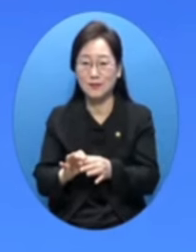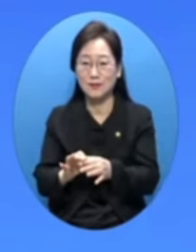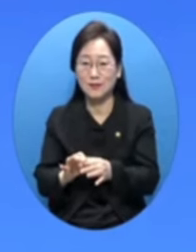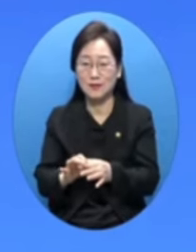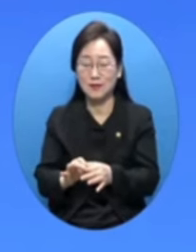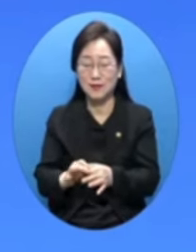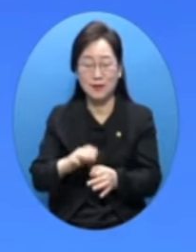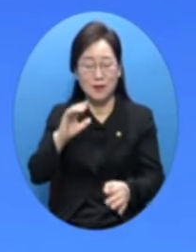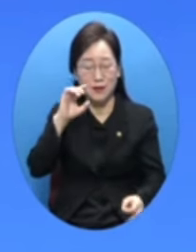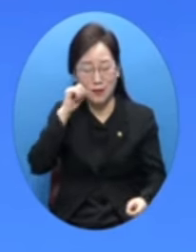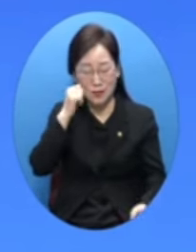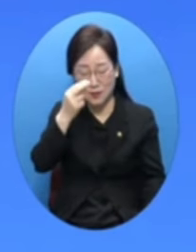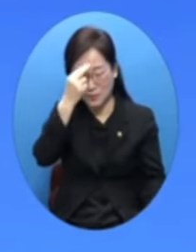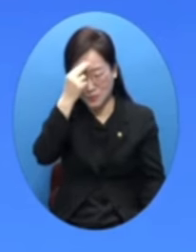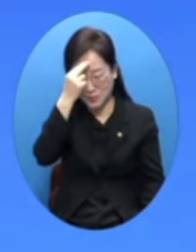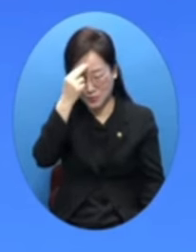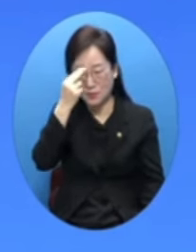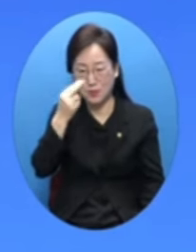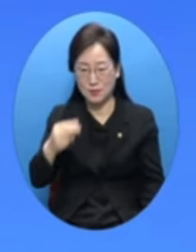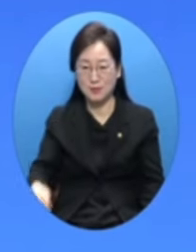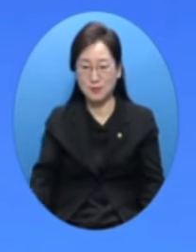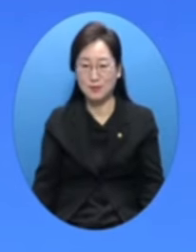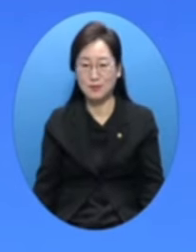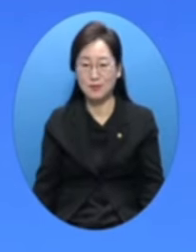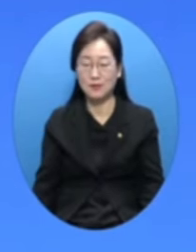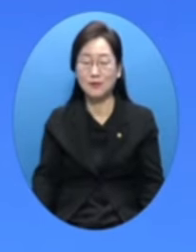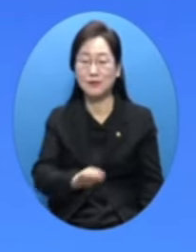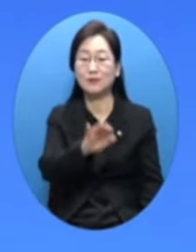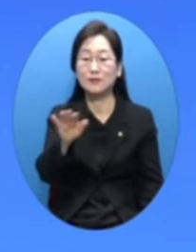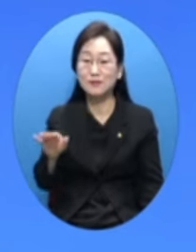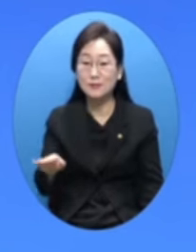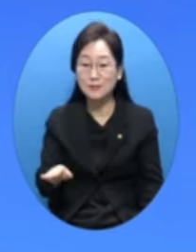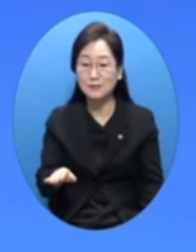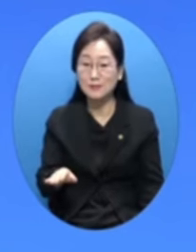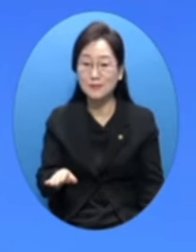많은 어려움에 처하게 되는 것입니다. 우리